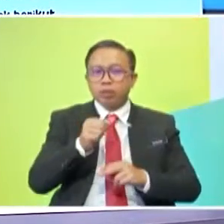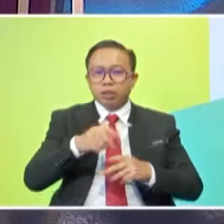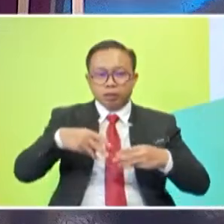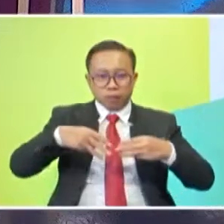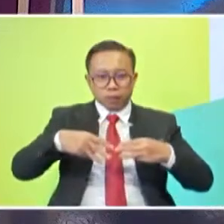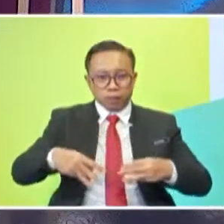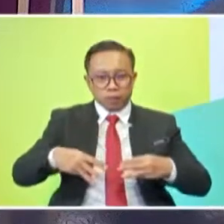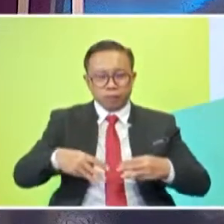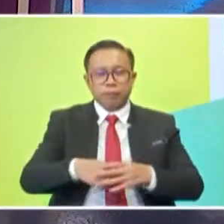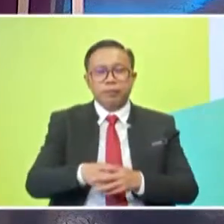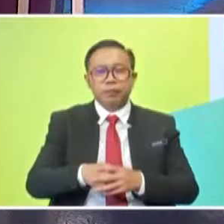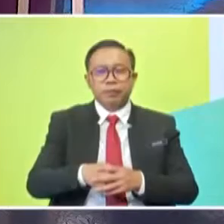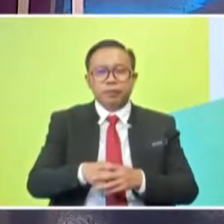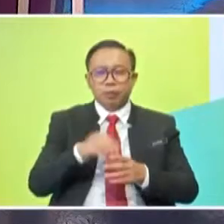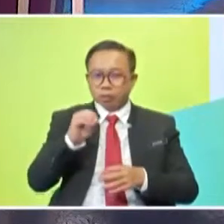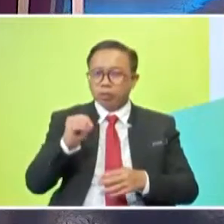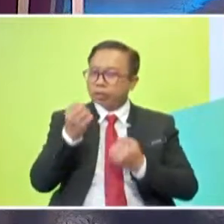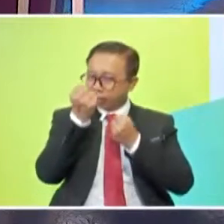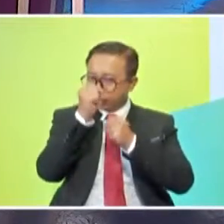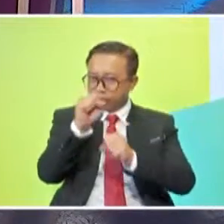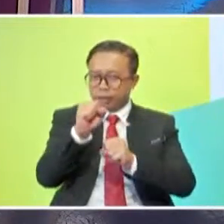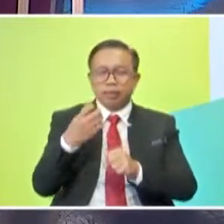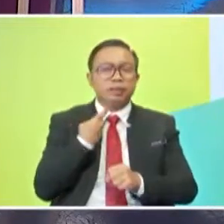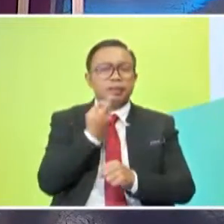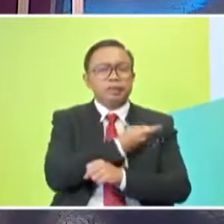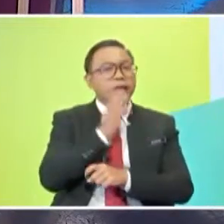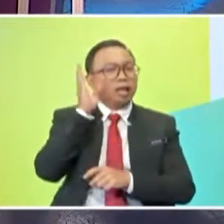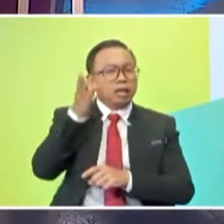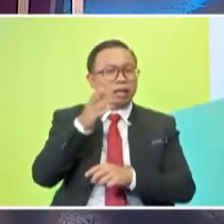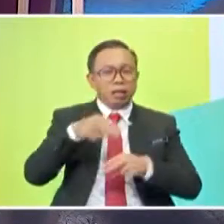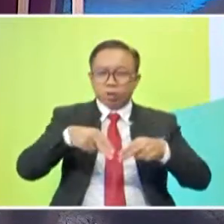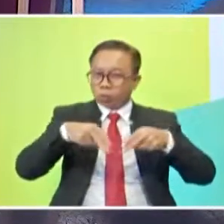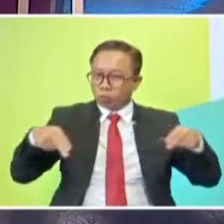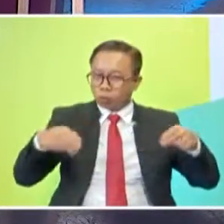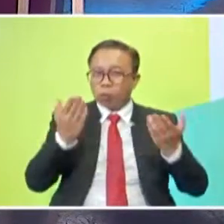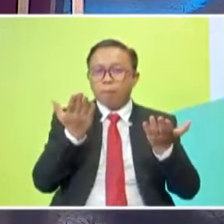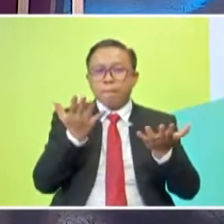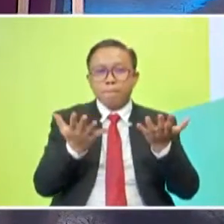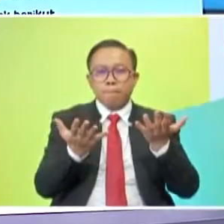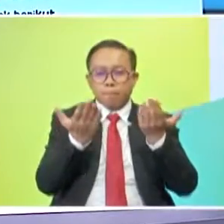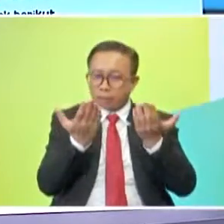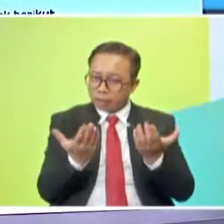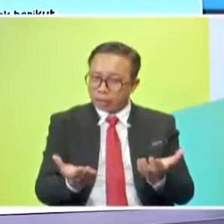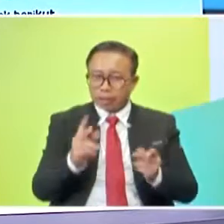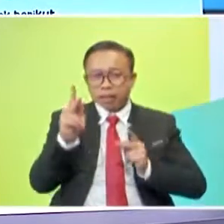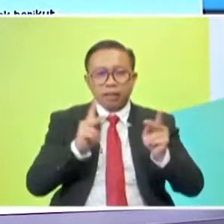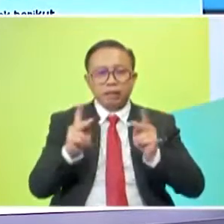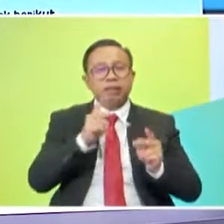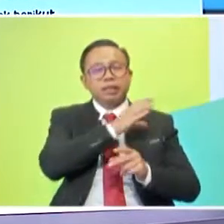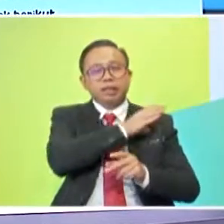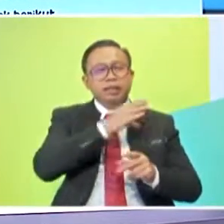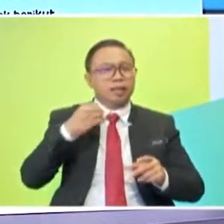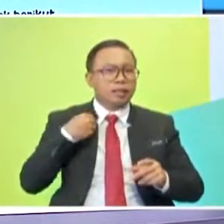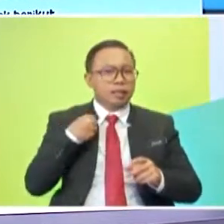ideal bersedia Oke kita akan mengukur berat kereta dan